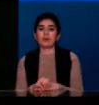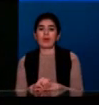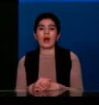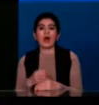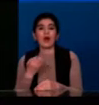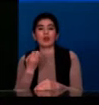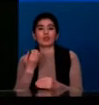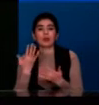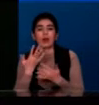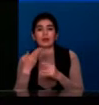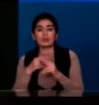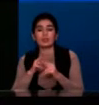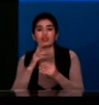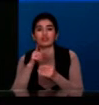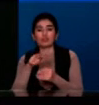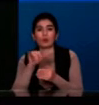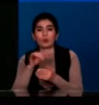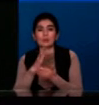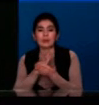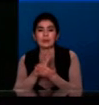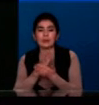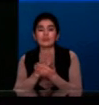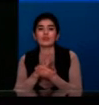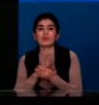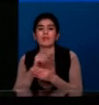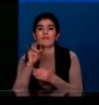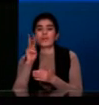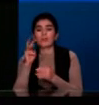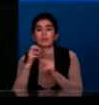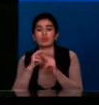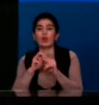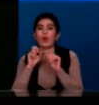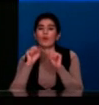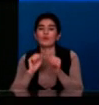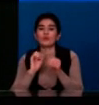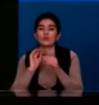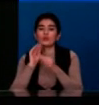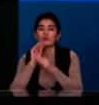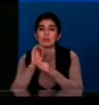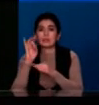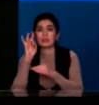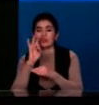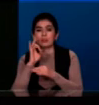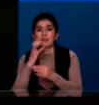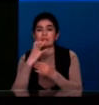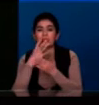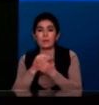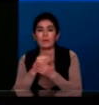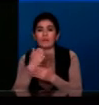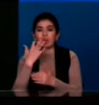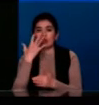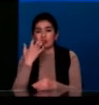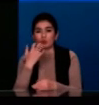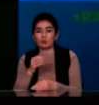Какие же еще есть атрибуты? При вставке рисунка в веб-страницу можно установить размеры самого рисунка.